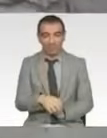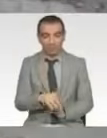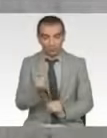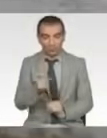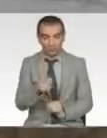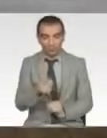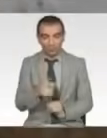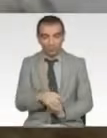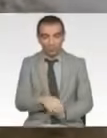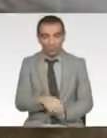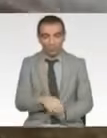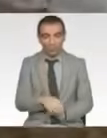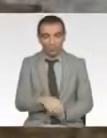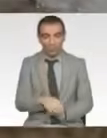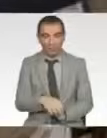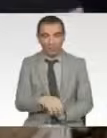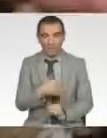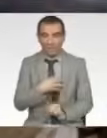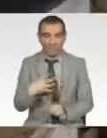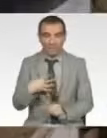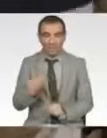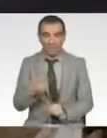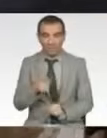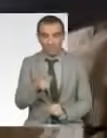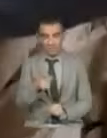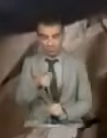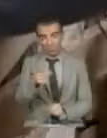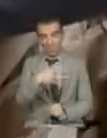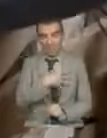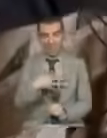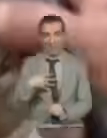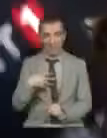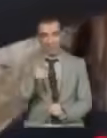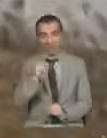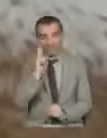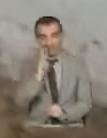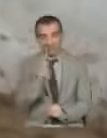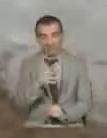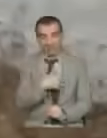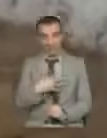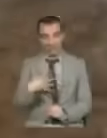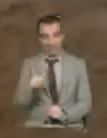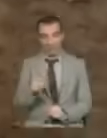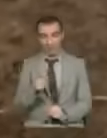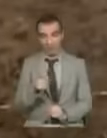Buldu değil mi? Hangisi anası? Oymuş. Şu mu? Bak, hemen anasını buldu ya.